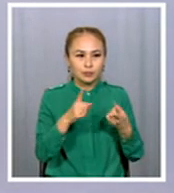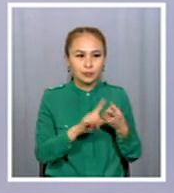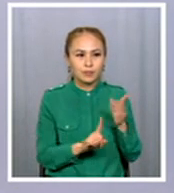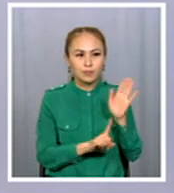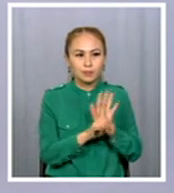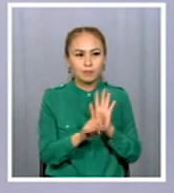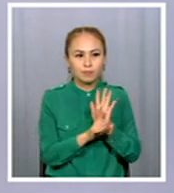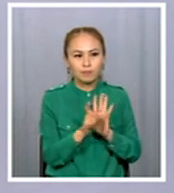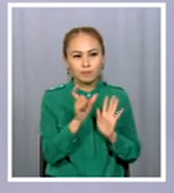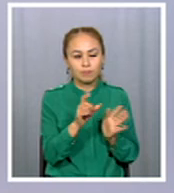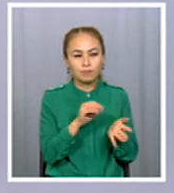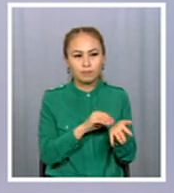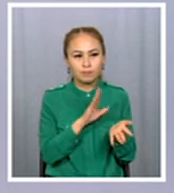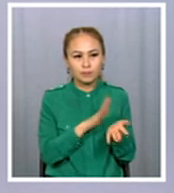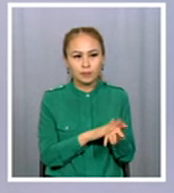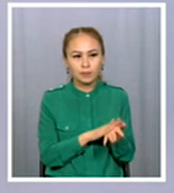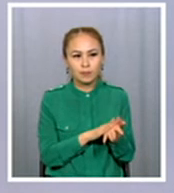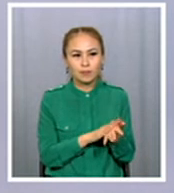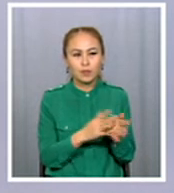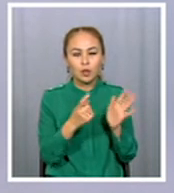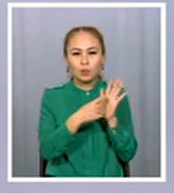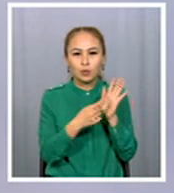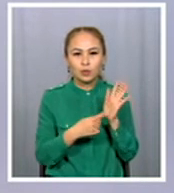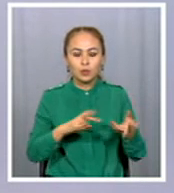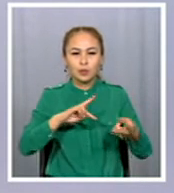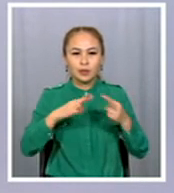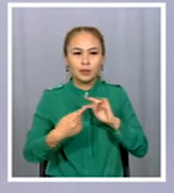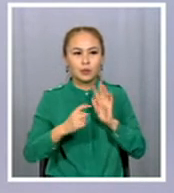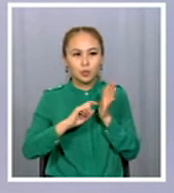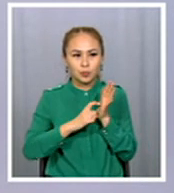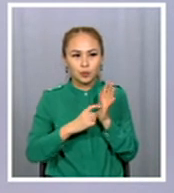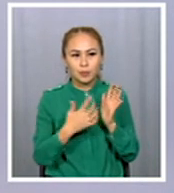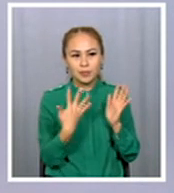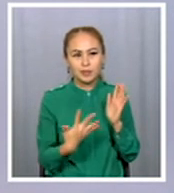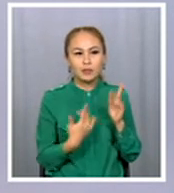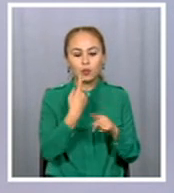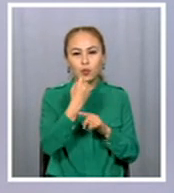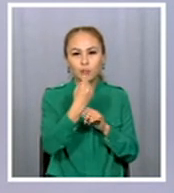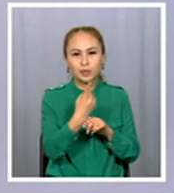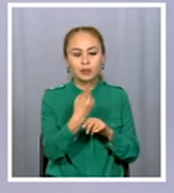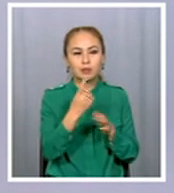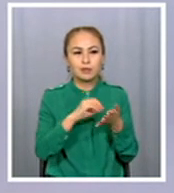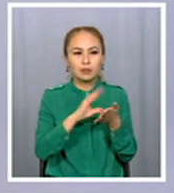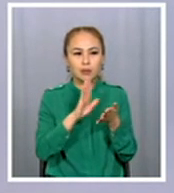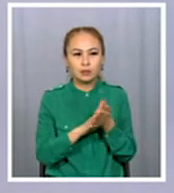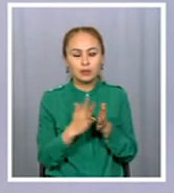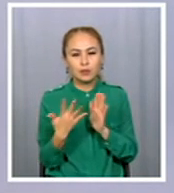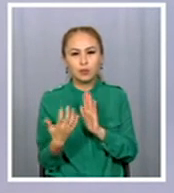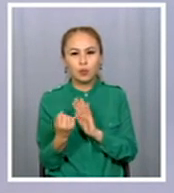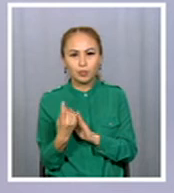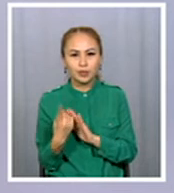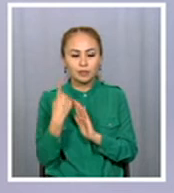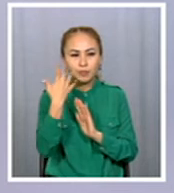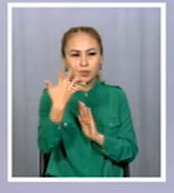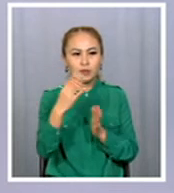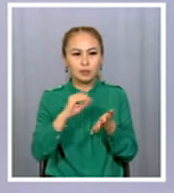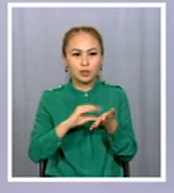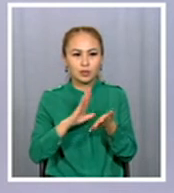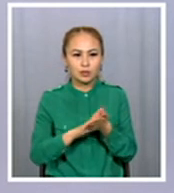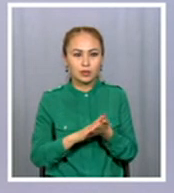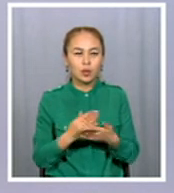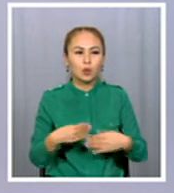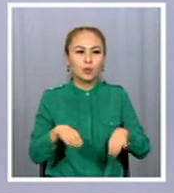өз жазылады, бөлу көбейтуге айналады және 5-тен 11-ге кері сан 11-ден 5 жазылады. Назар аударайық болар. Бұл